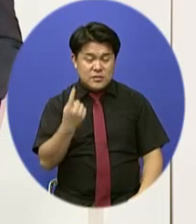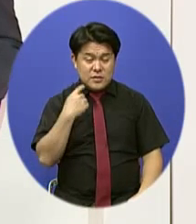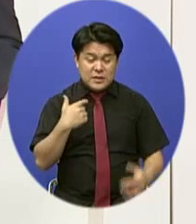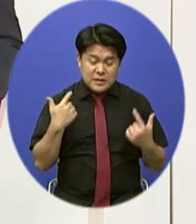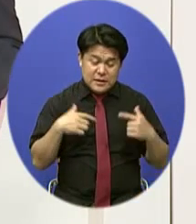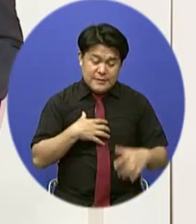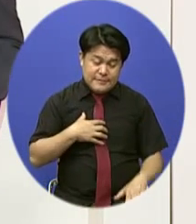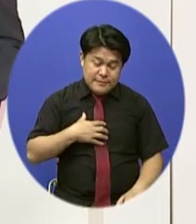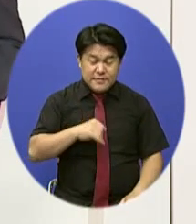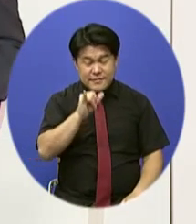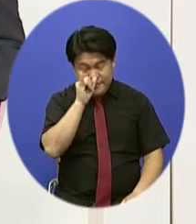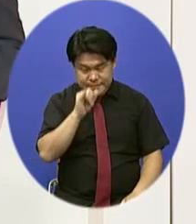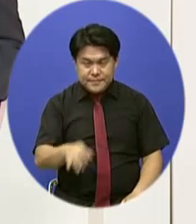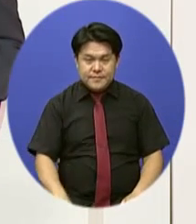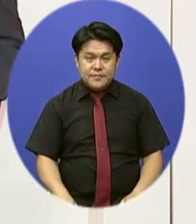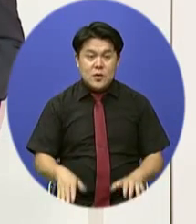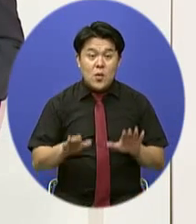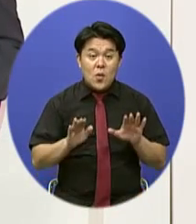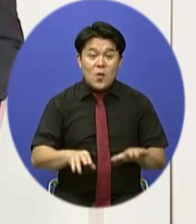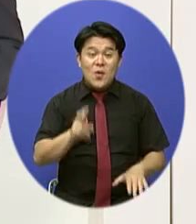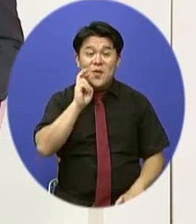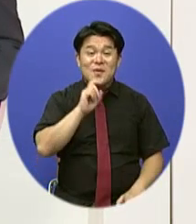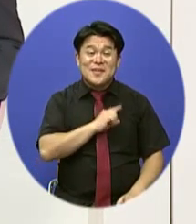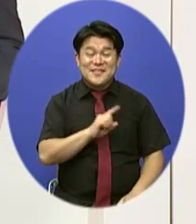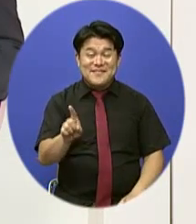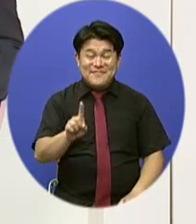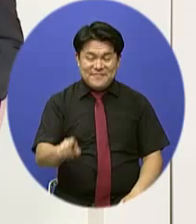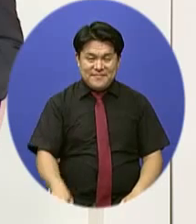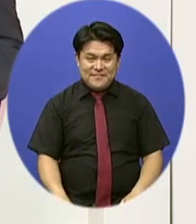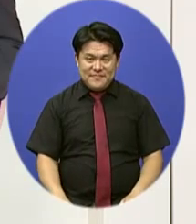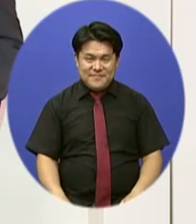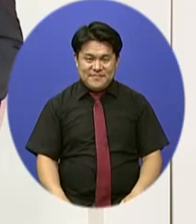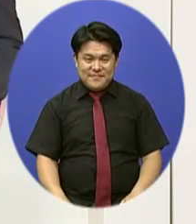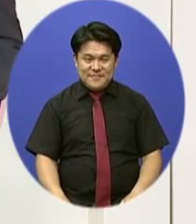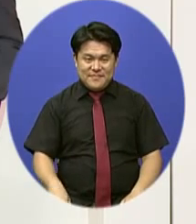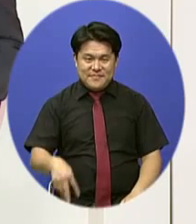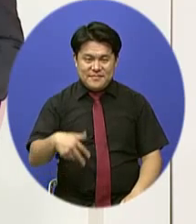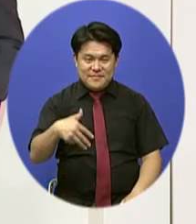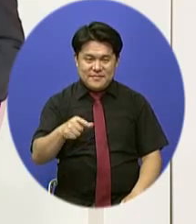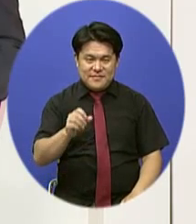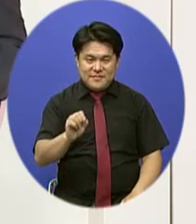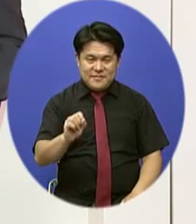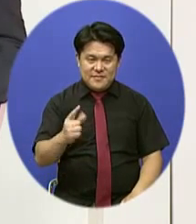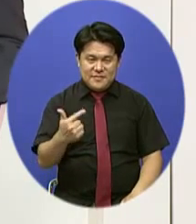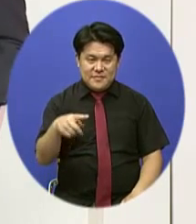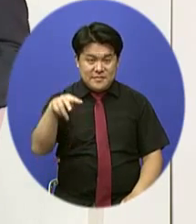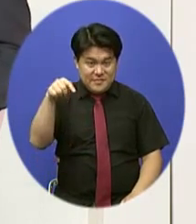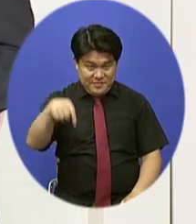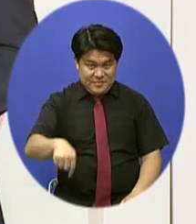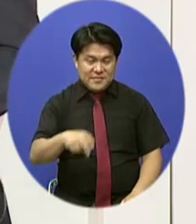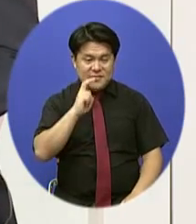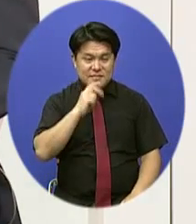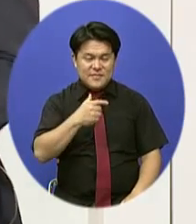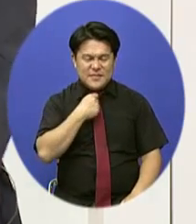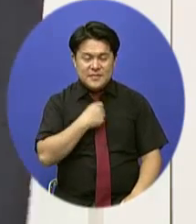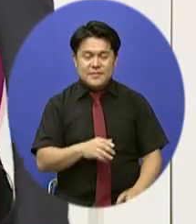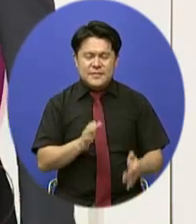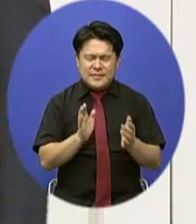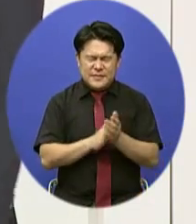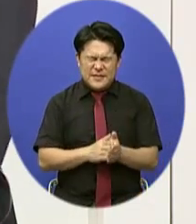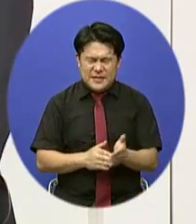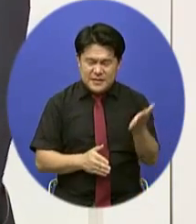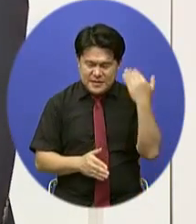가슴 아파하고 오늘은 어떤 노래 부르세요? 장녹수야. 아유, 레퍼토리 바뀌었네. 예. 그러니까 내가 그때